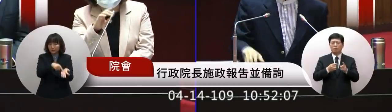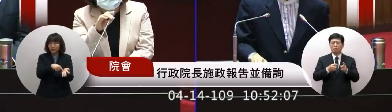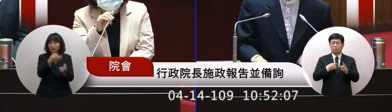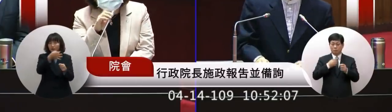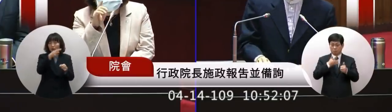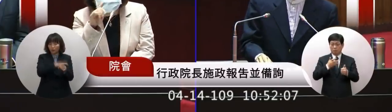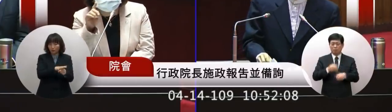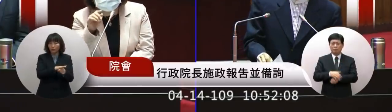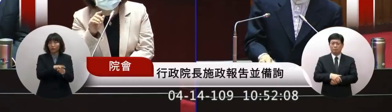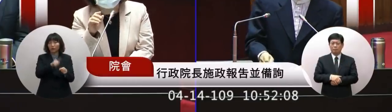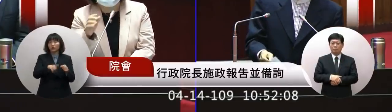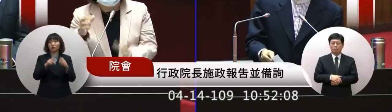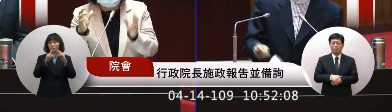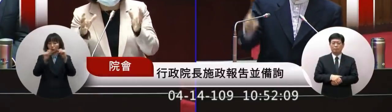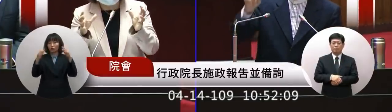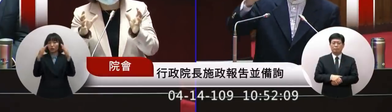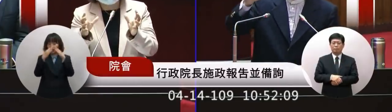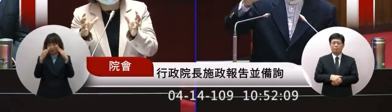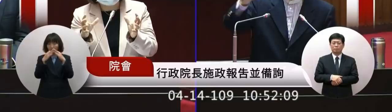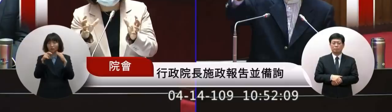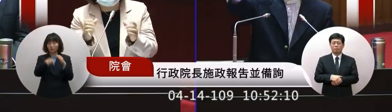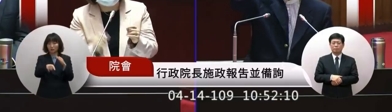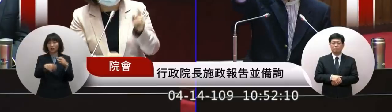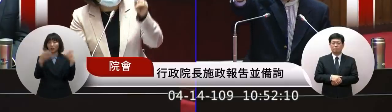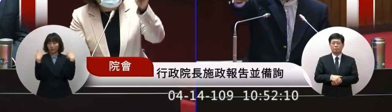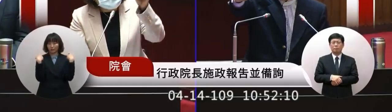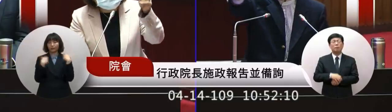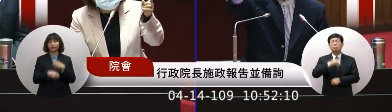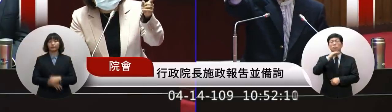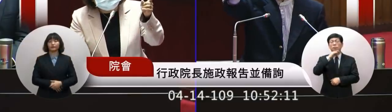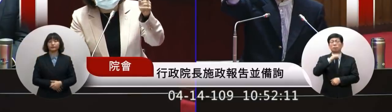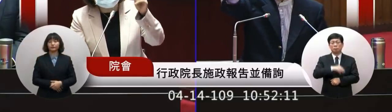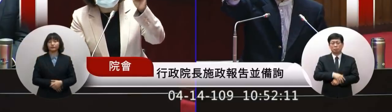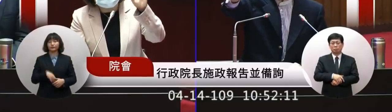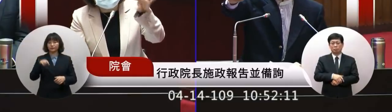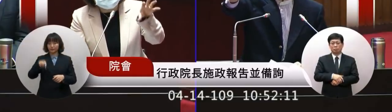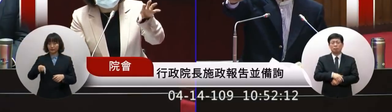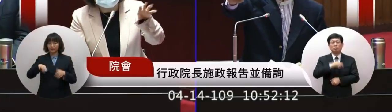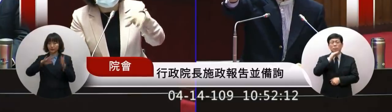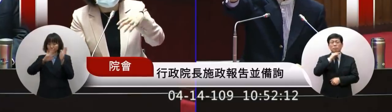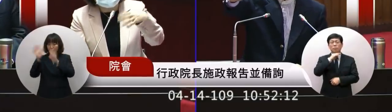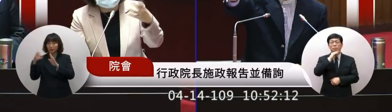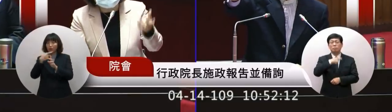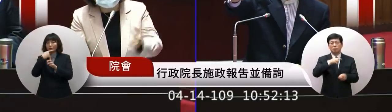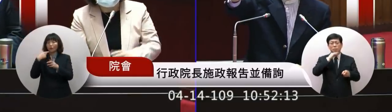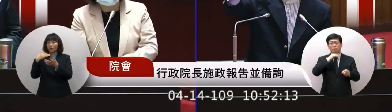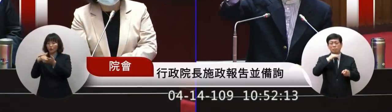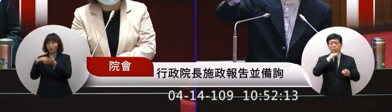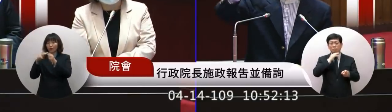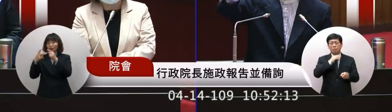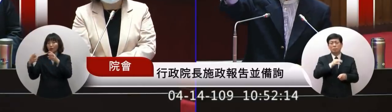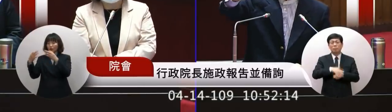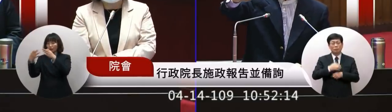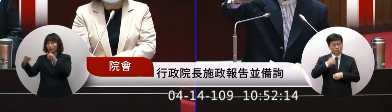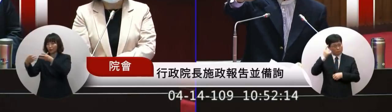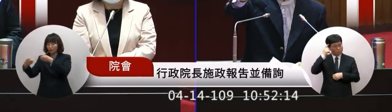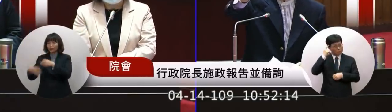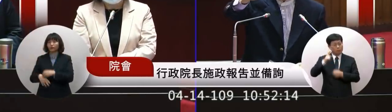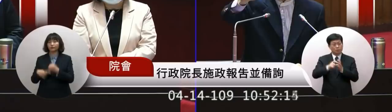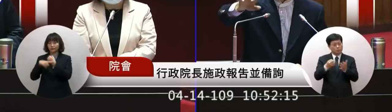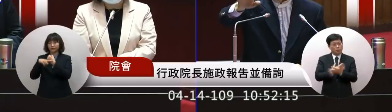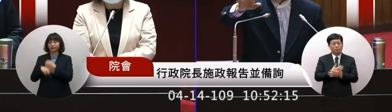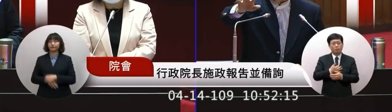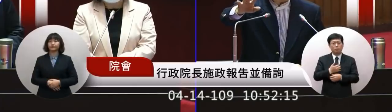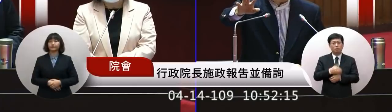部分，那部分是土银哈，土银承载。 哎，你等一下，你等一下。 啊，这个部分的利率，我们会再跟银行。 你等一下，我时间有限